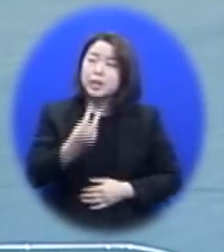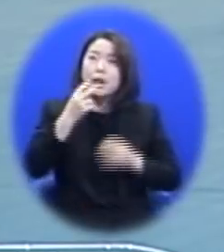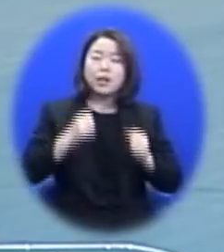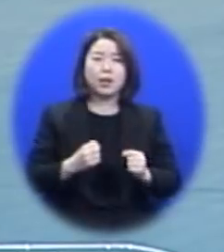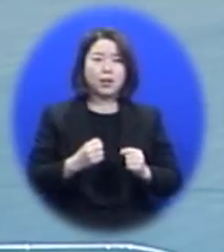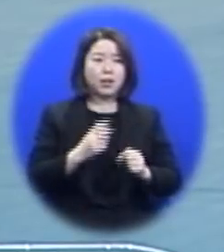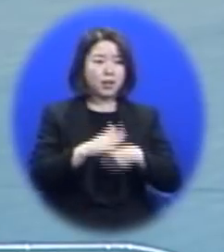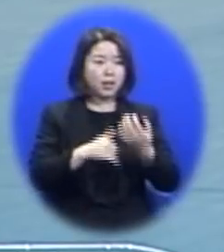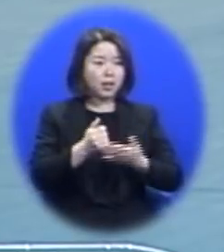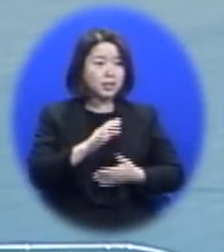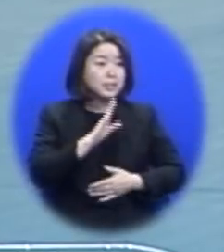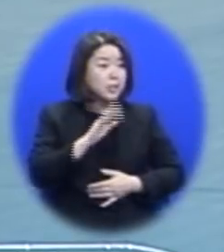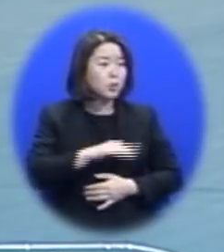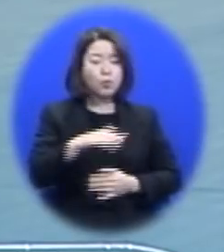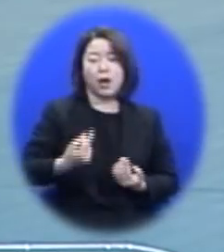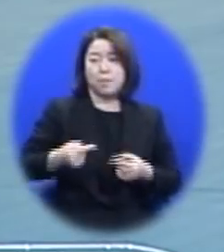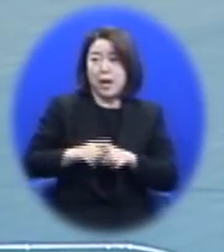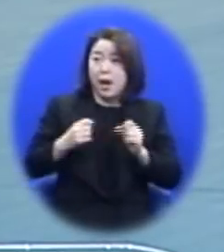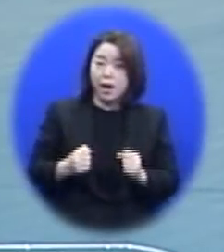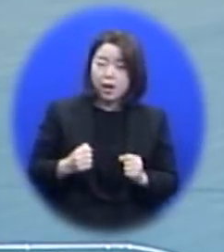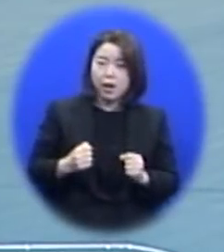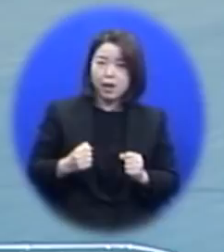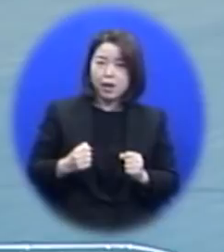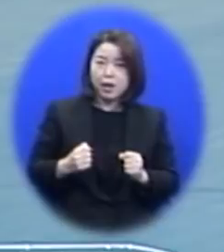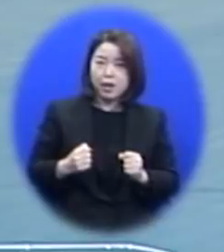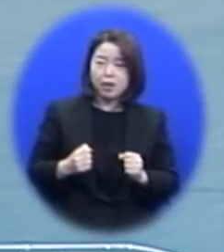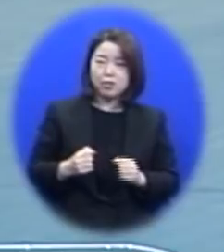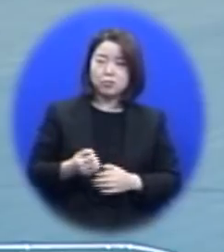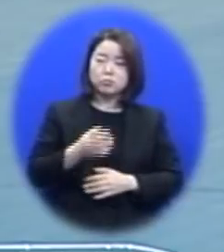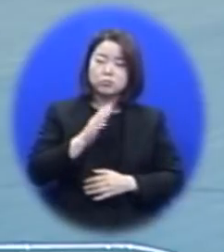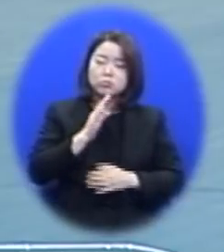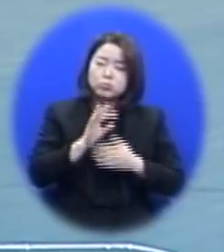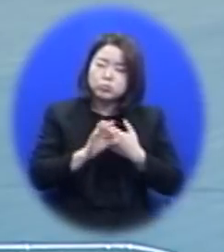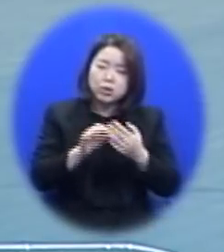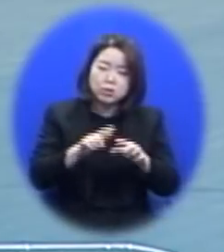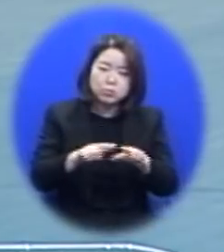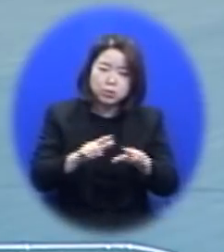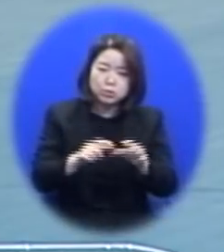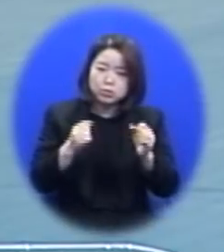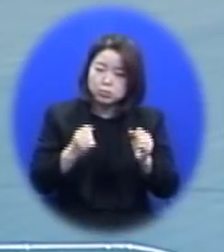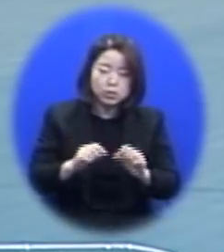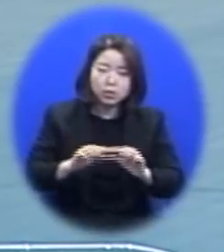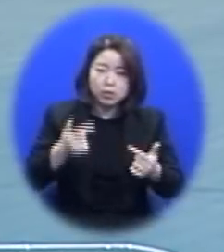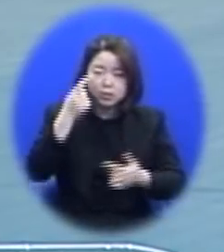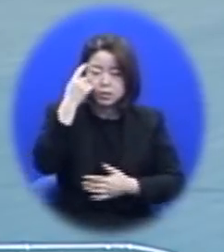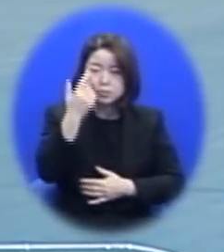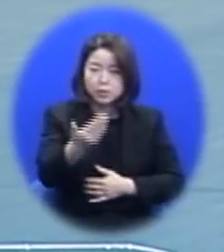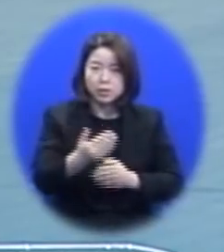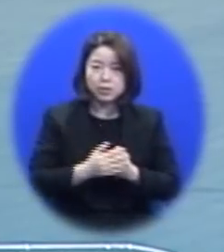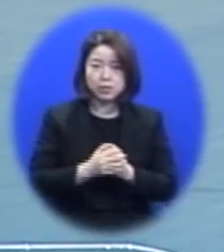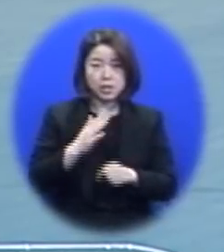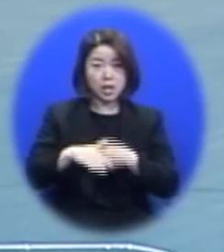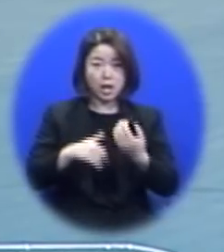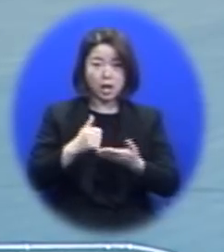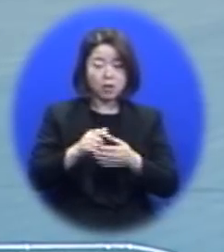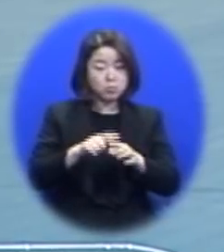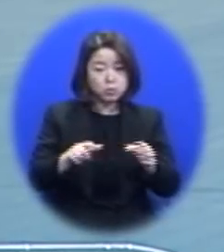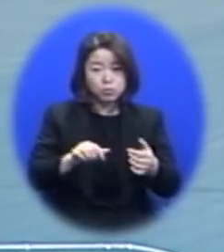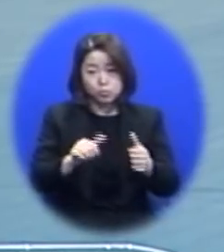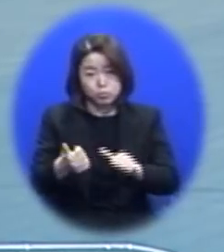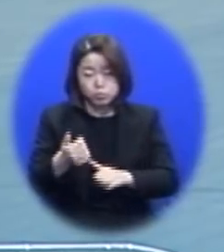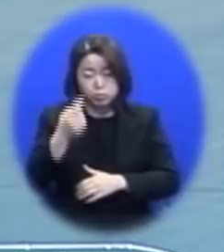지금 우리와 같이 계시다고. 그러면 평소에는 안 계셨습니까? 하나님은 평소에는 죽었던